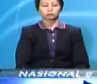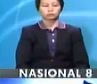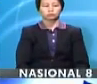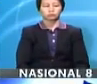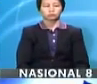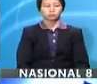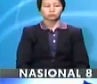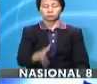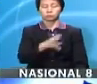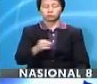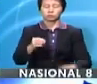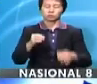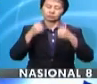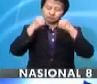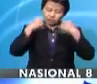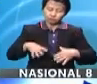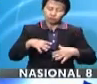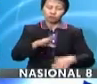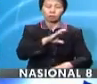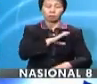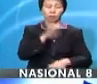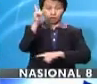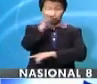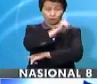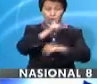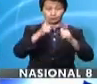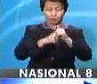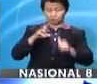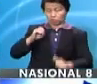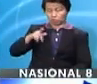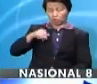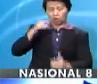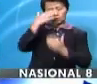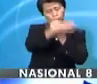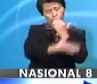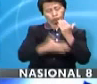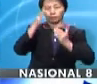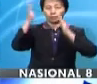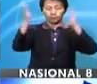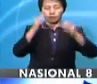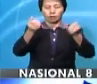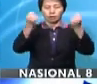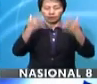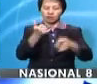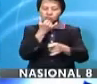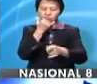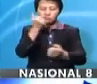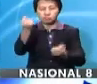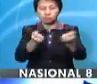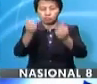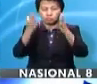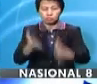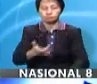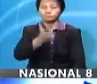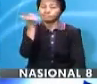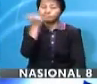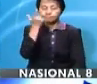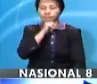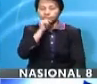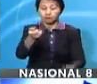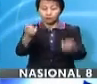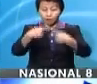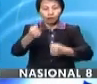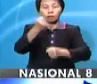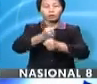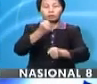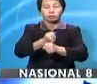Dan apa yang turut dikesan polis pada hari pertama Op Suharta di seluruh negara, ramai pesalah trafik tegar tidak datang